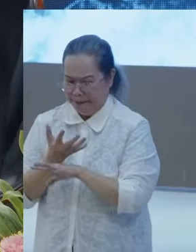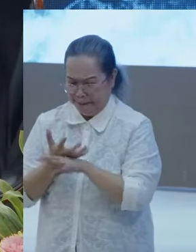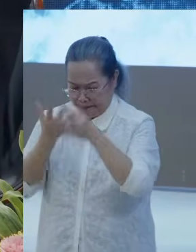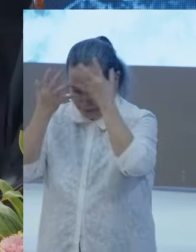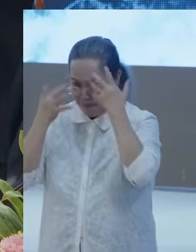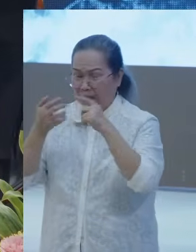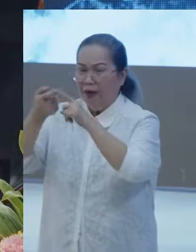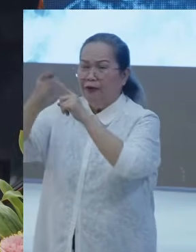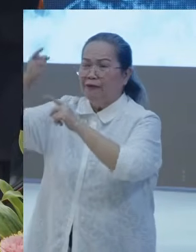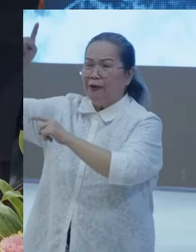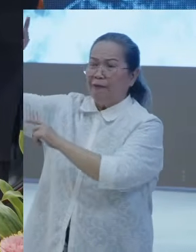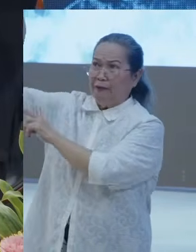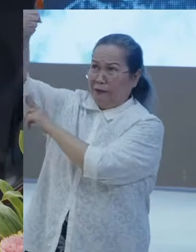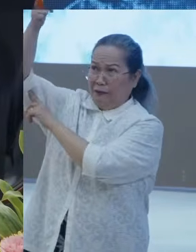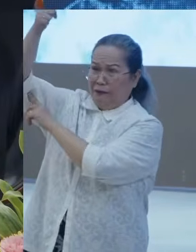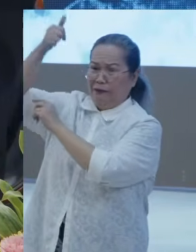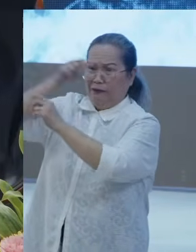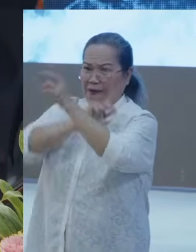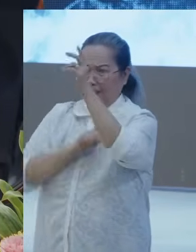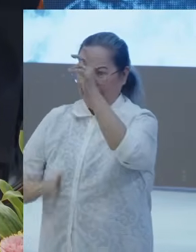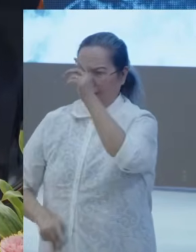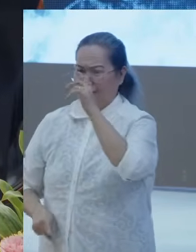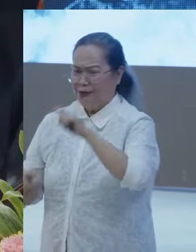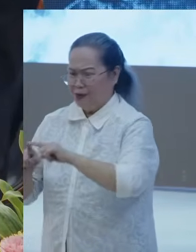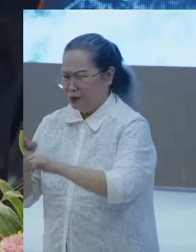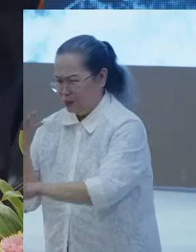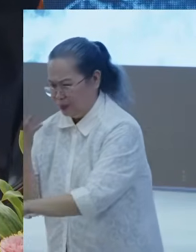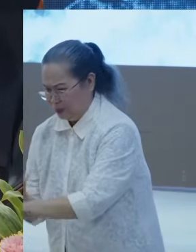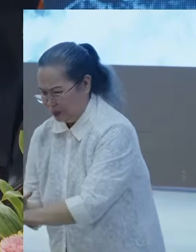hari to the least of them.